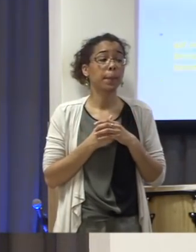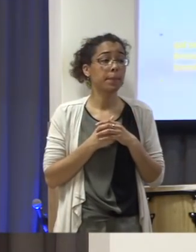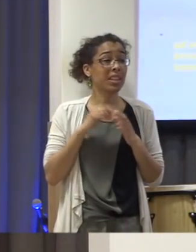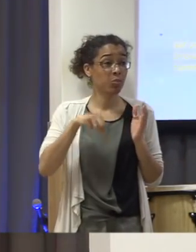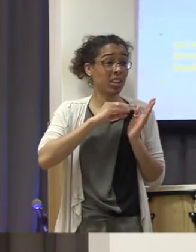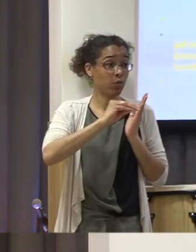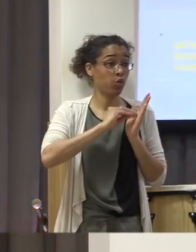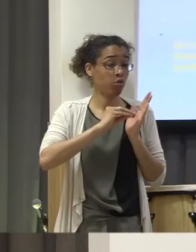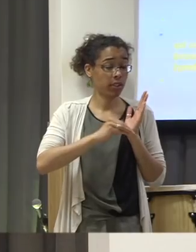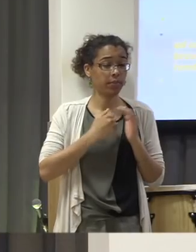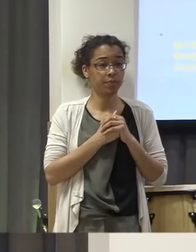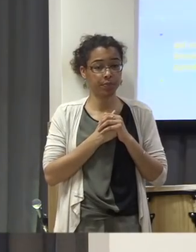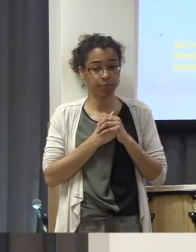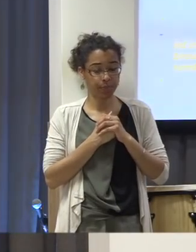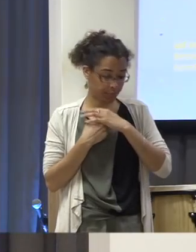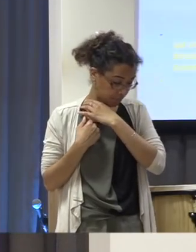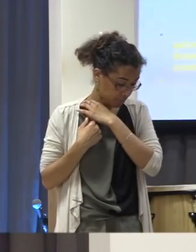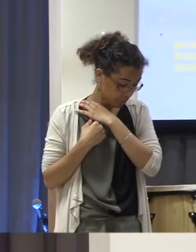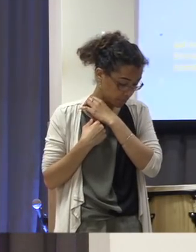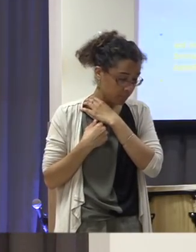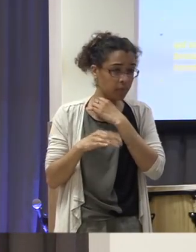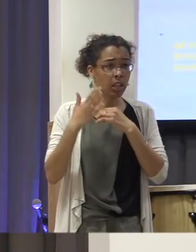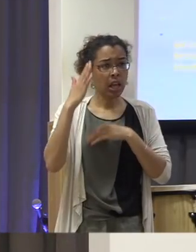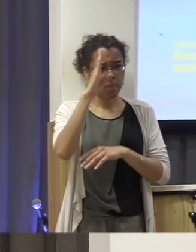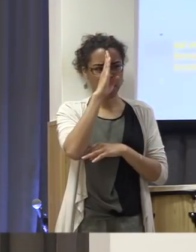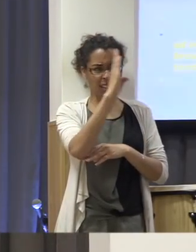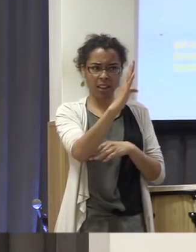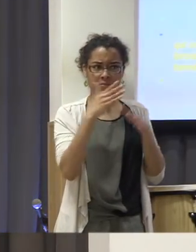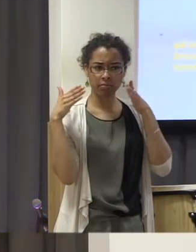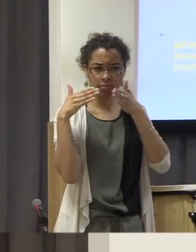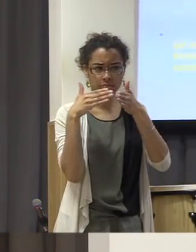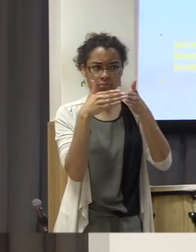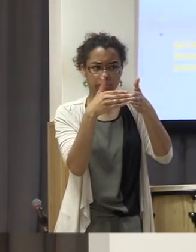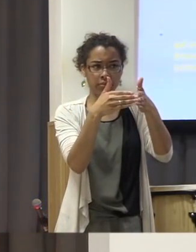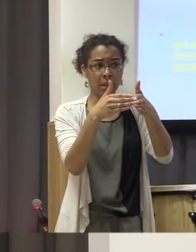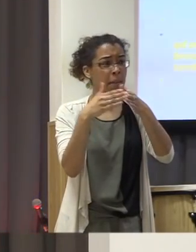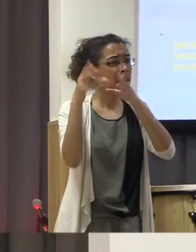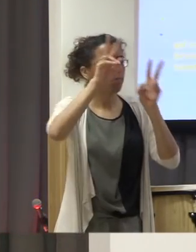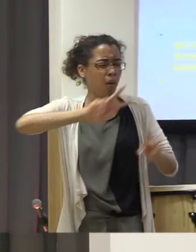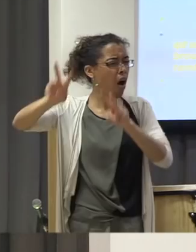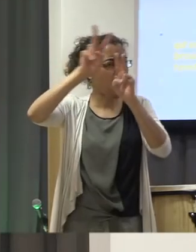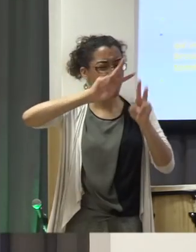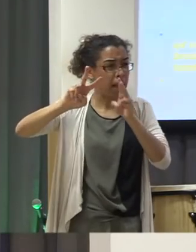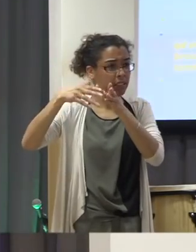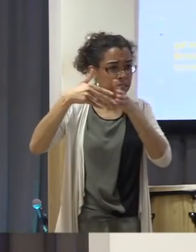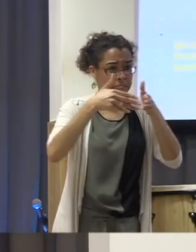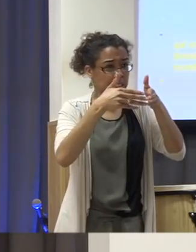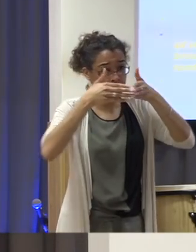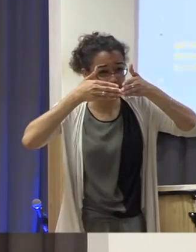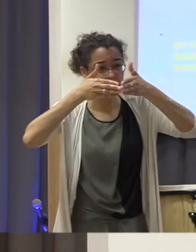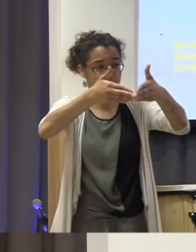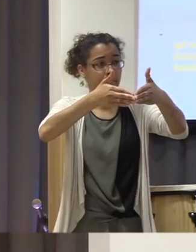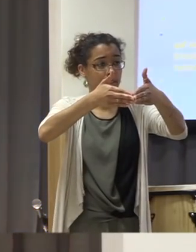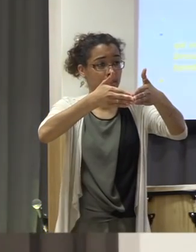de quoi enregistrer. C'est-à-dire qu'il faut garder le cap malgré la tempête. Quel que soit ce qui va arriver,